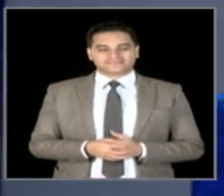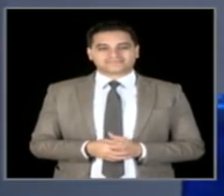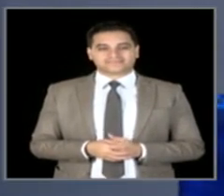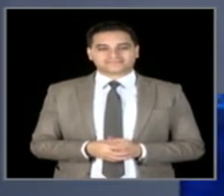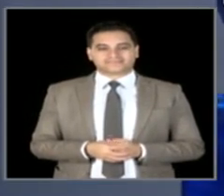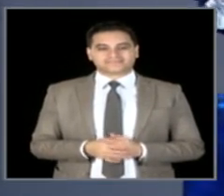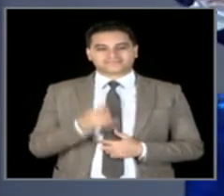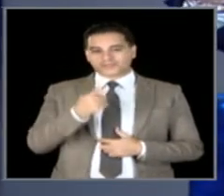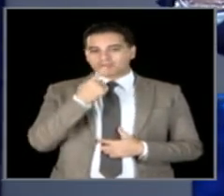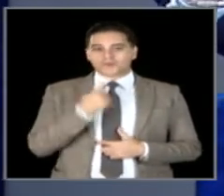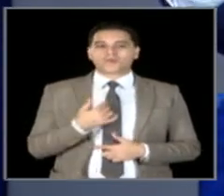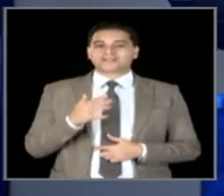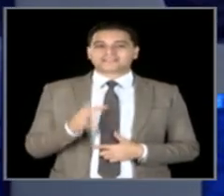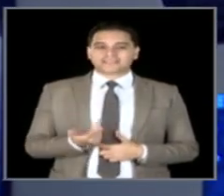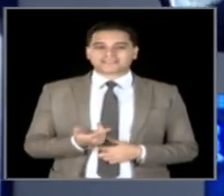انت قلتي